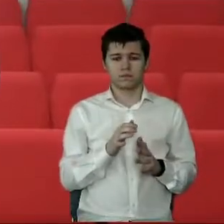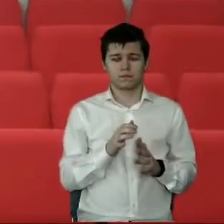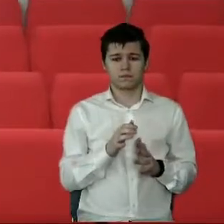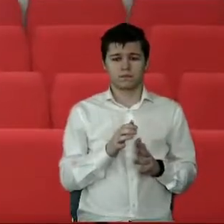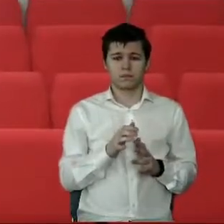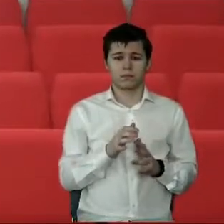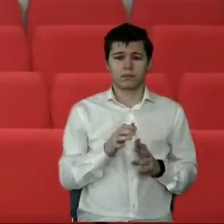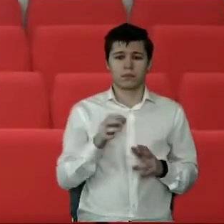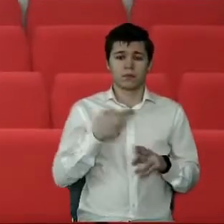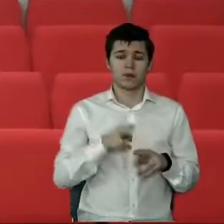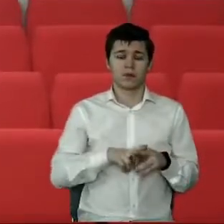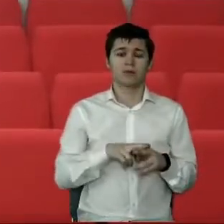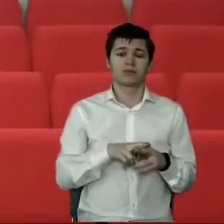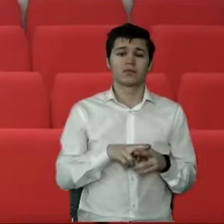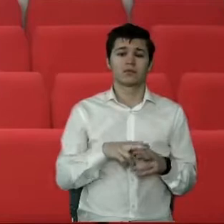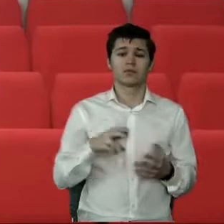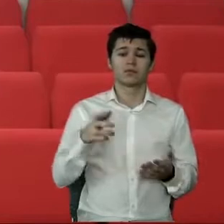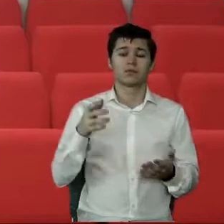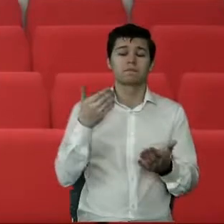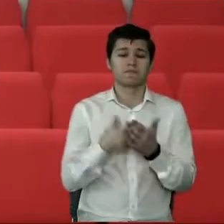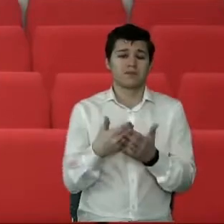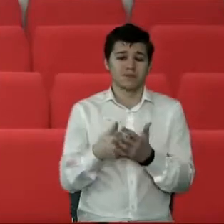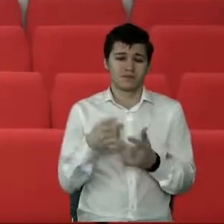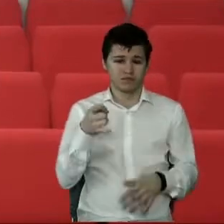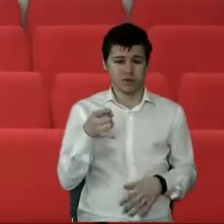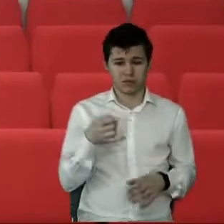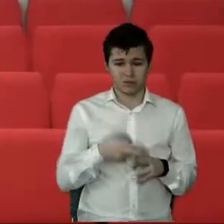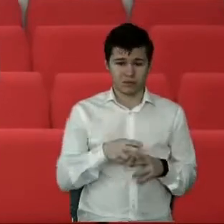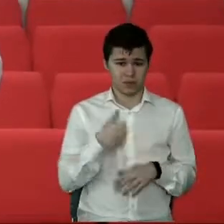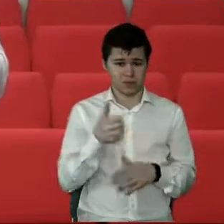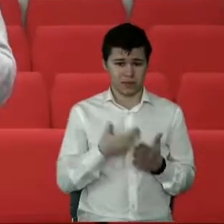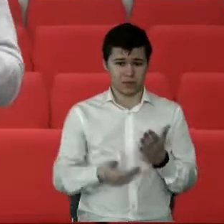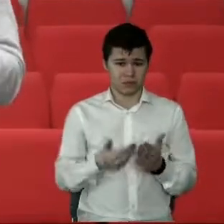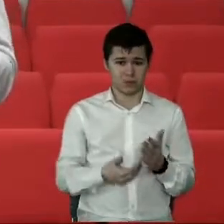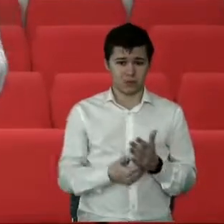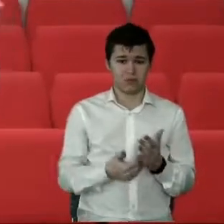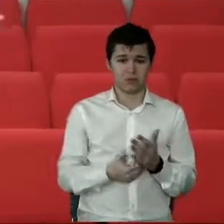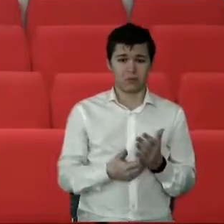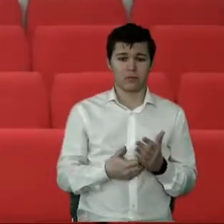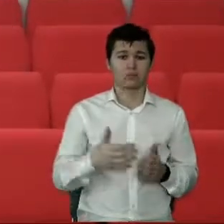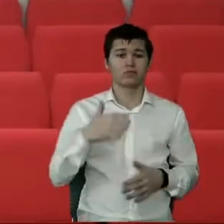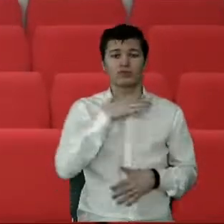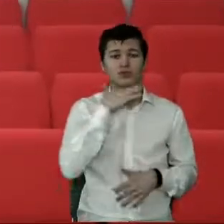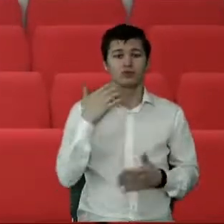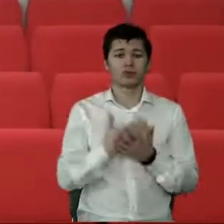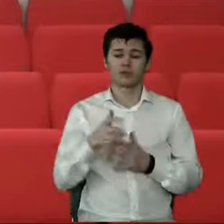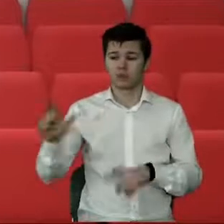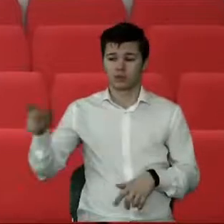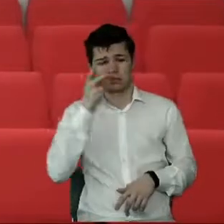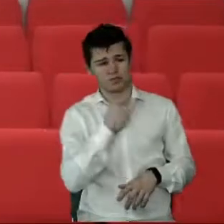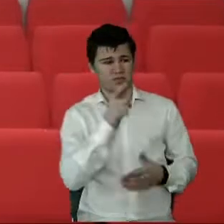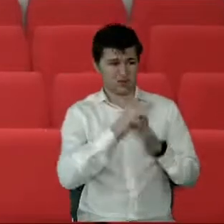Знаете, вот этим примером с автомобилями это был бы очень хороший пример. Очень многие люди замечают, что христиане не платят налогов.